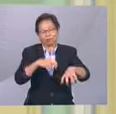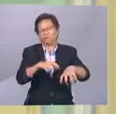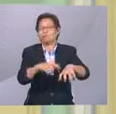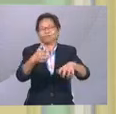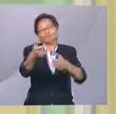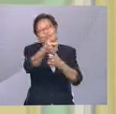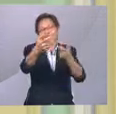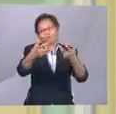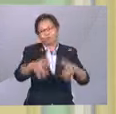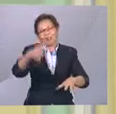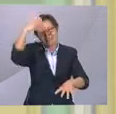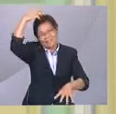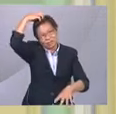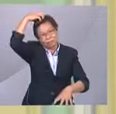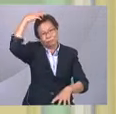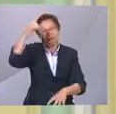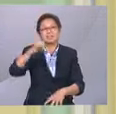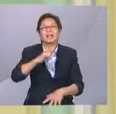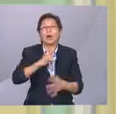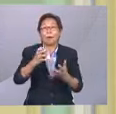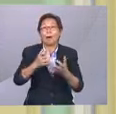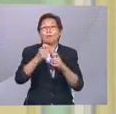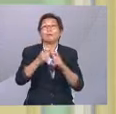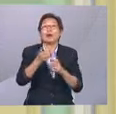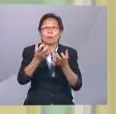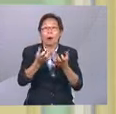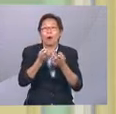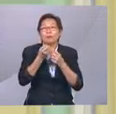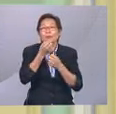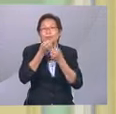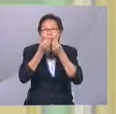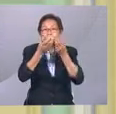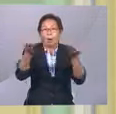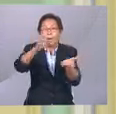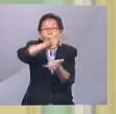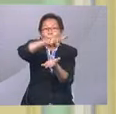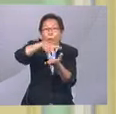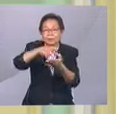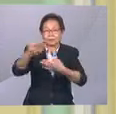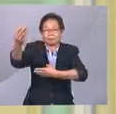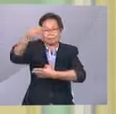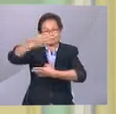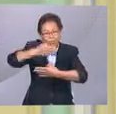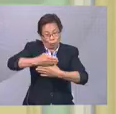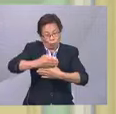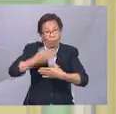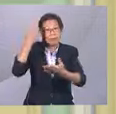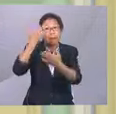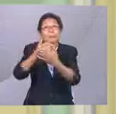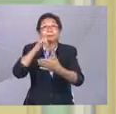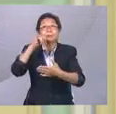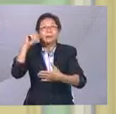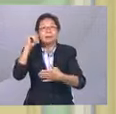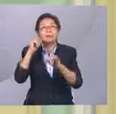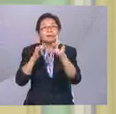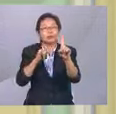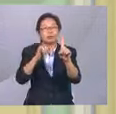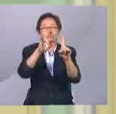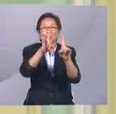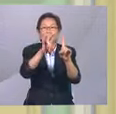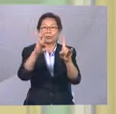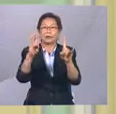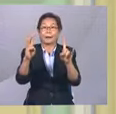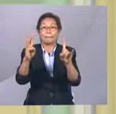saya juga ingin menyebut tentang secara ringkas tentang pusat korentin stakat Semalam banyak